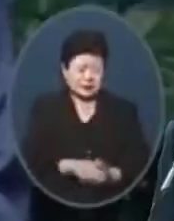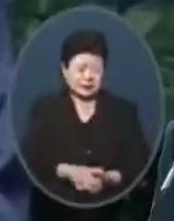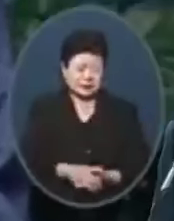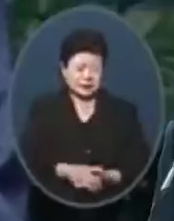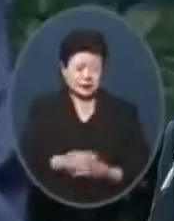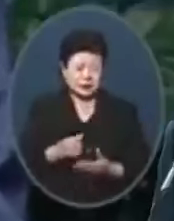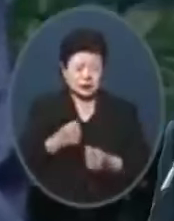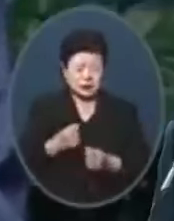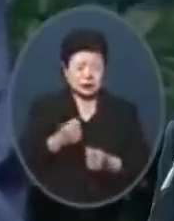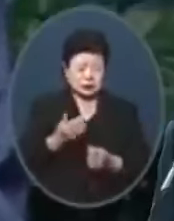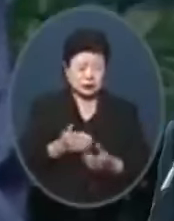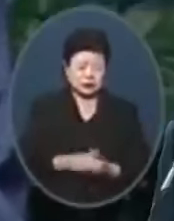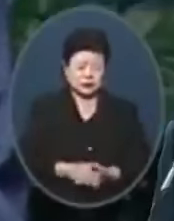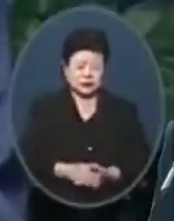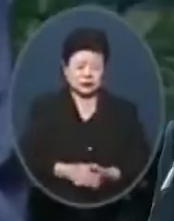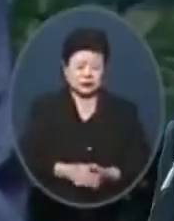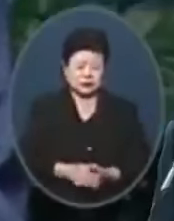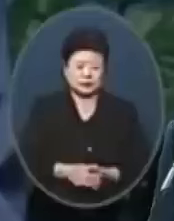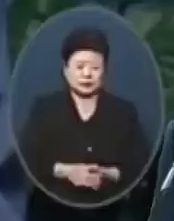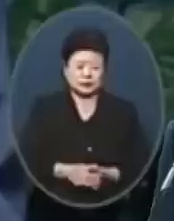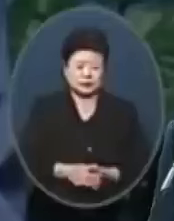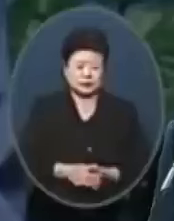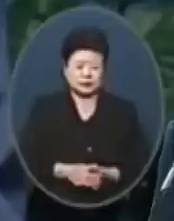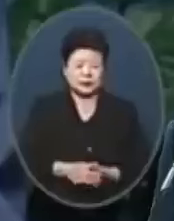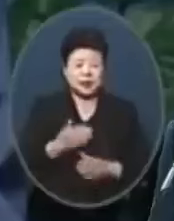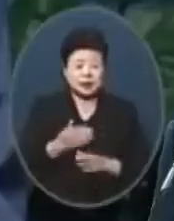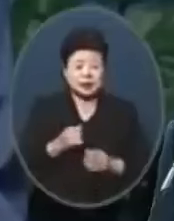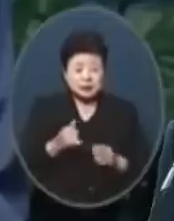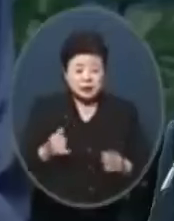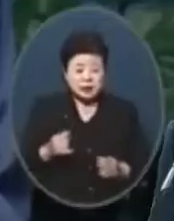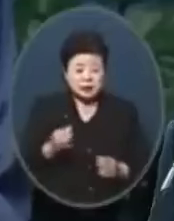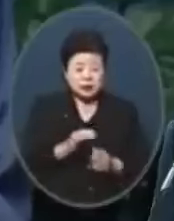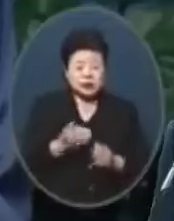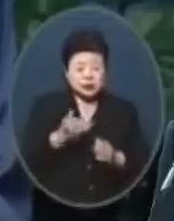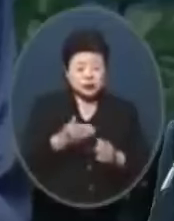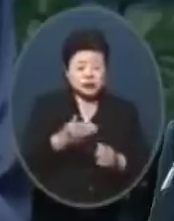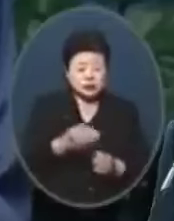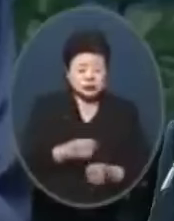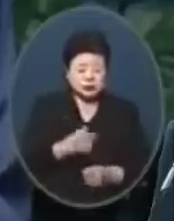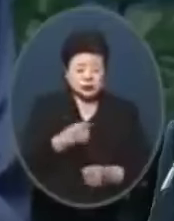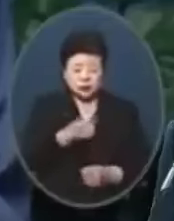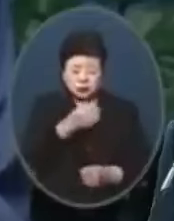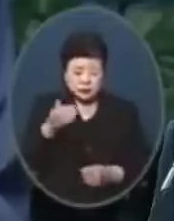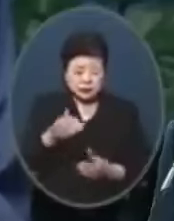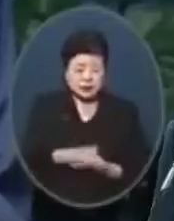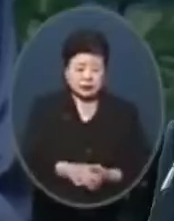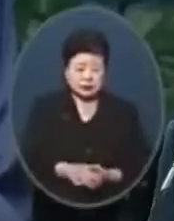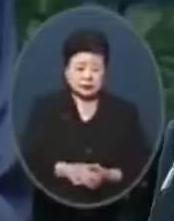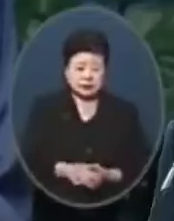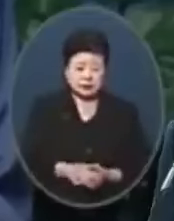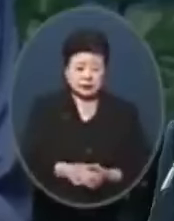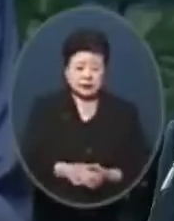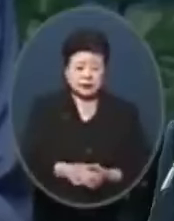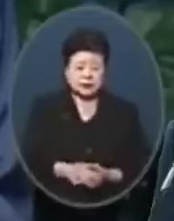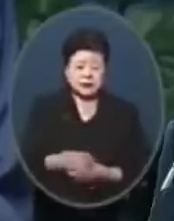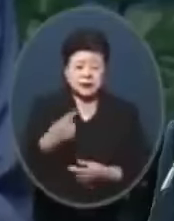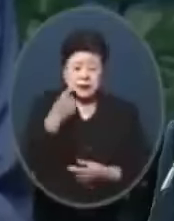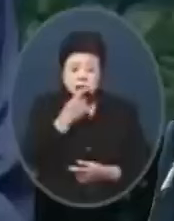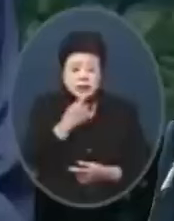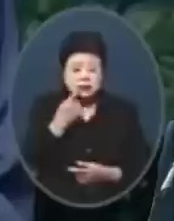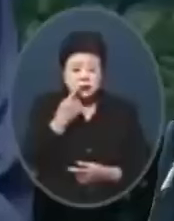용기와 힘을 얻고 여러분이 또 다른 사람을 위로해 주기를 원하시는 것입니다. 우리 입으로